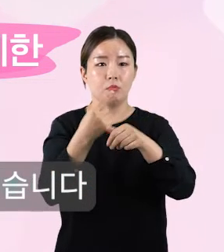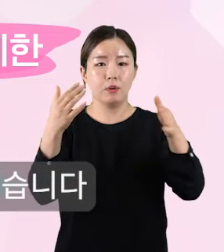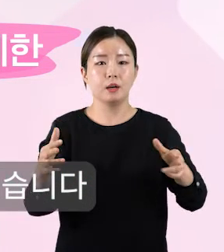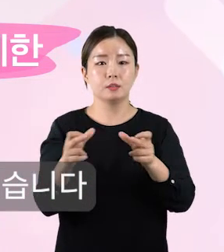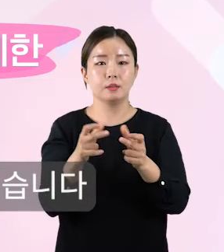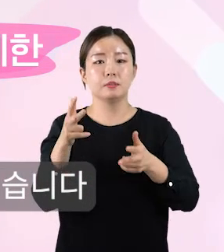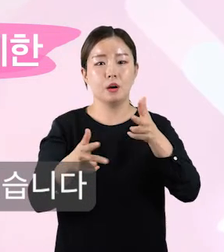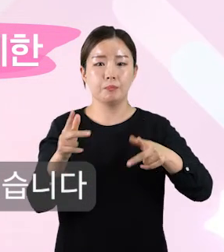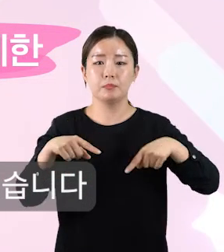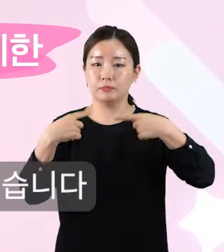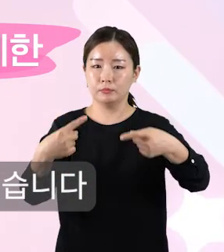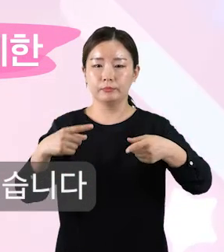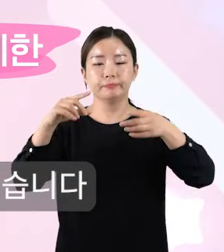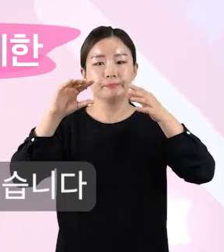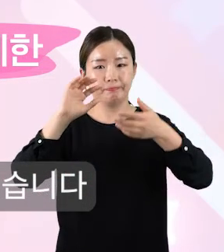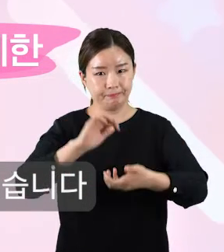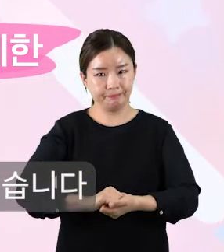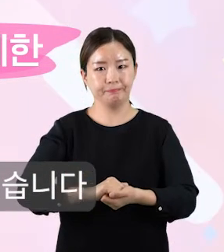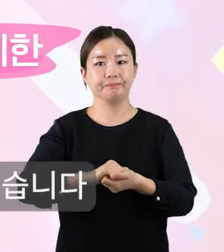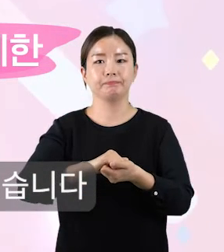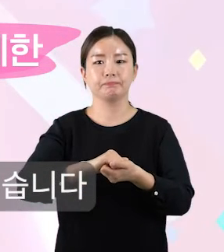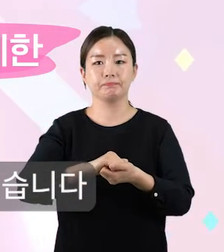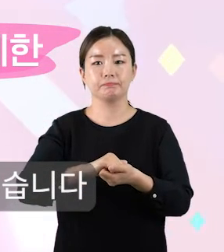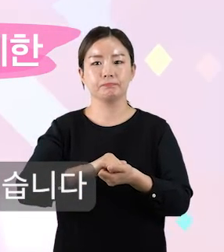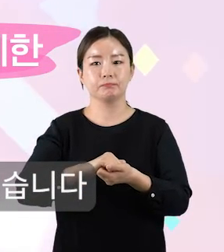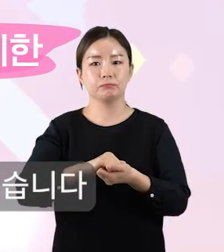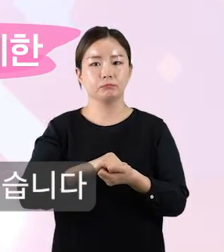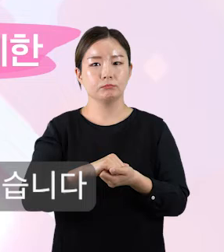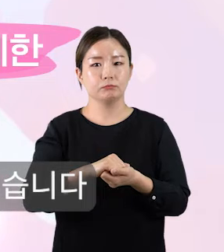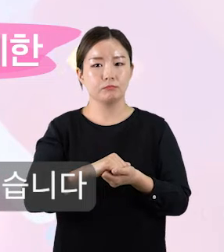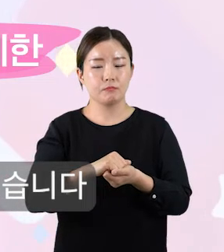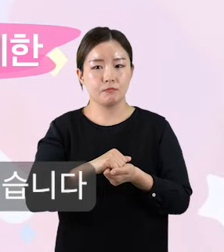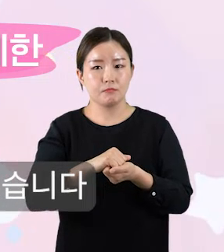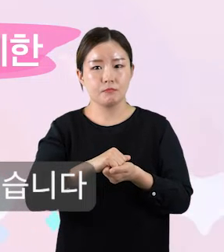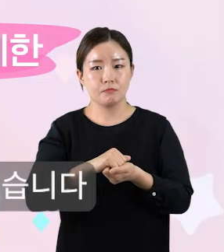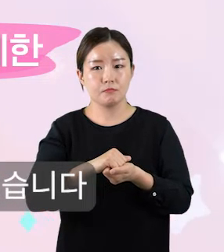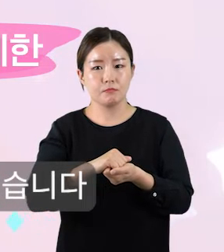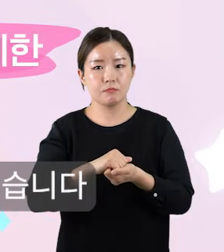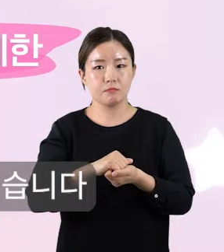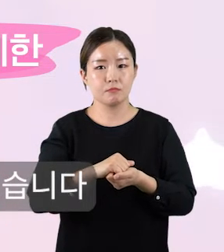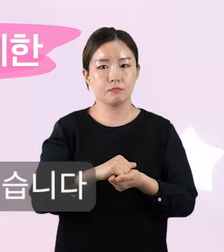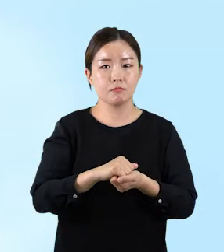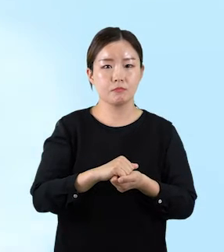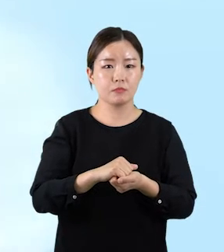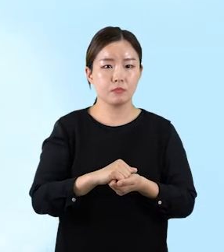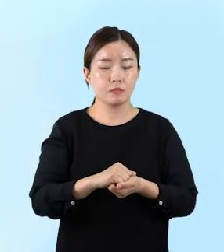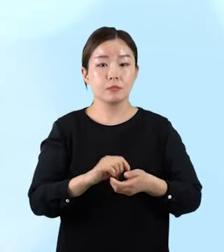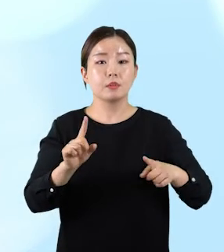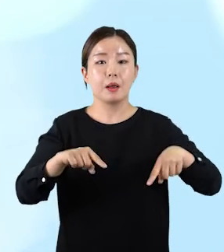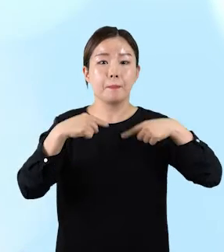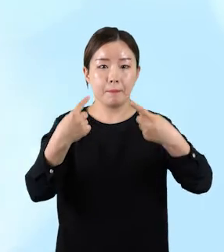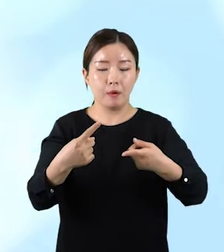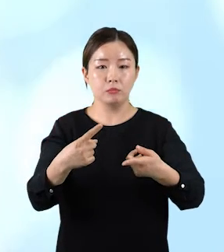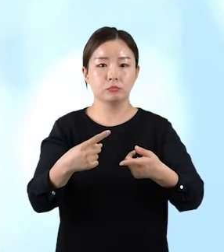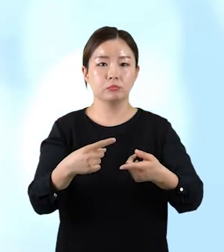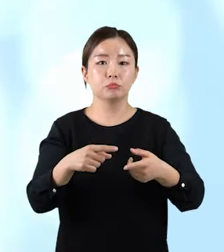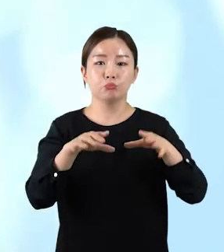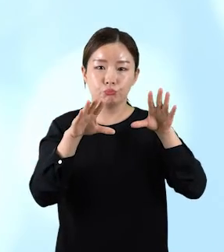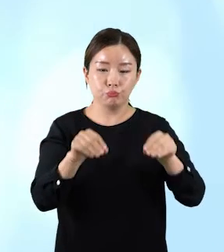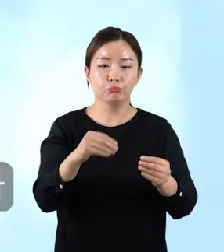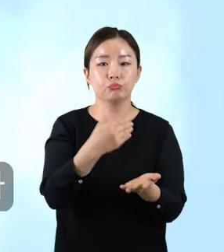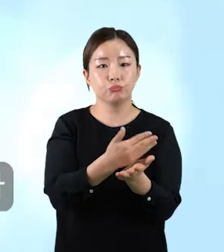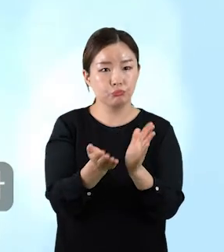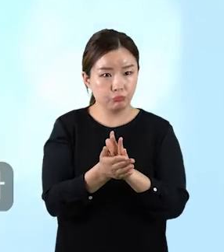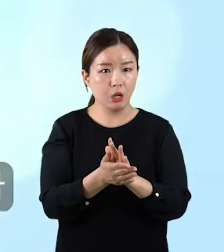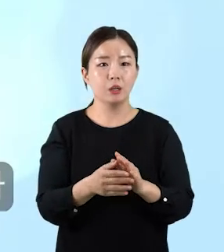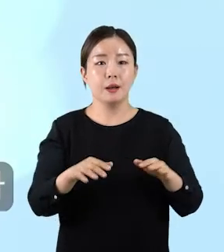중단 시점으로부터 이후 1년간 장애인 일자리 사업 참여를 제한하고 있습니다. 참여를 중단하는